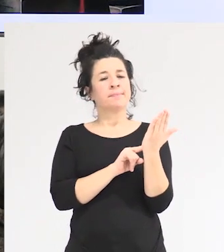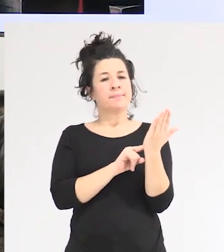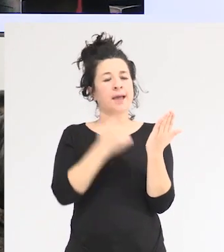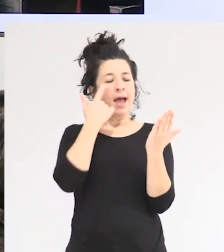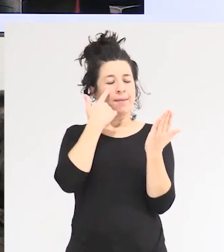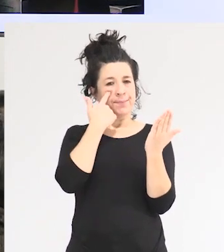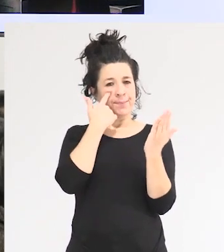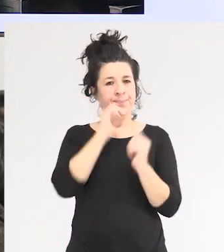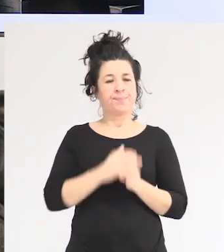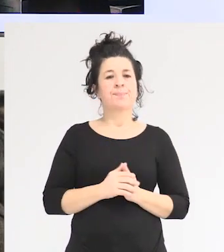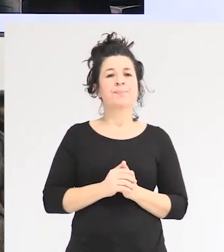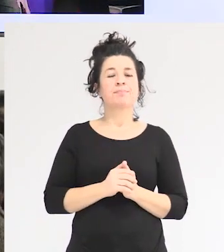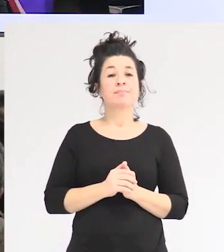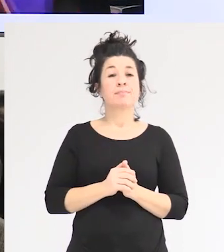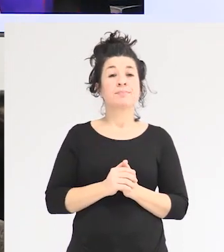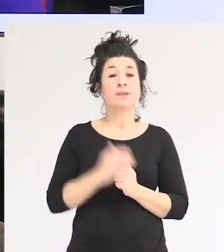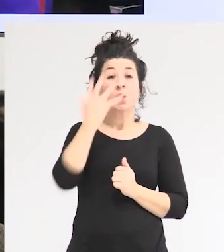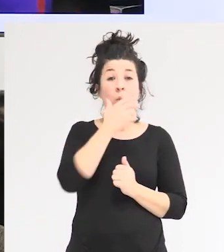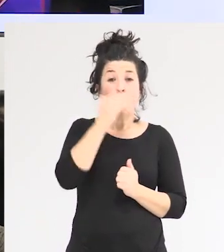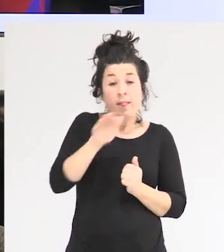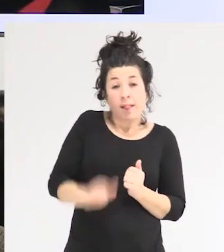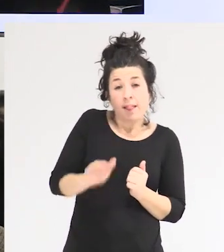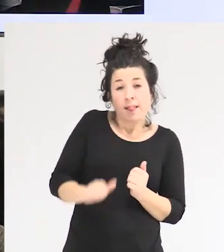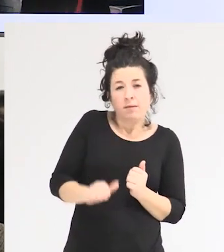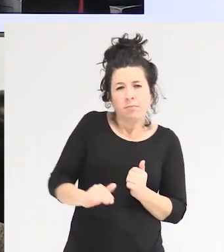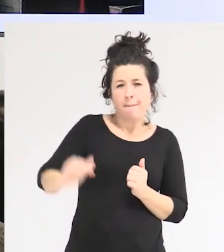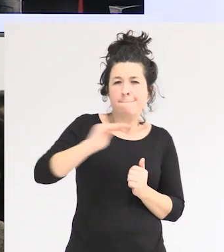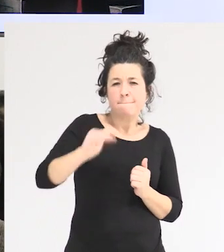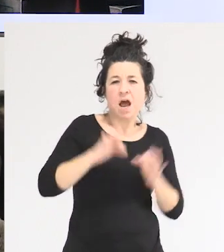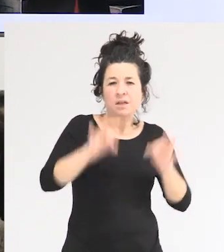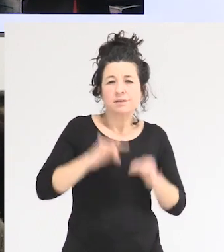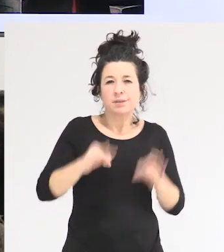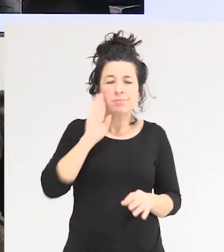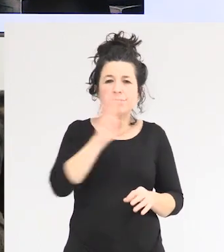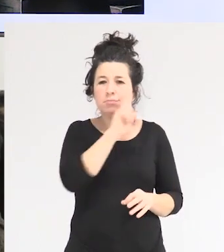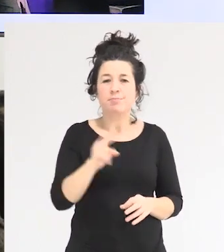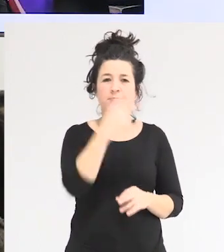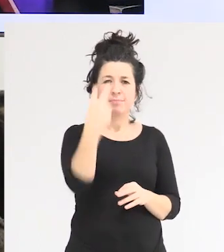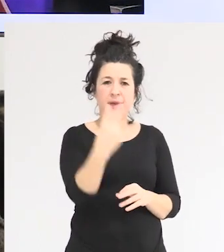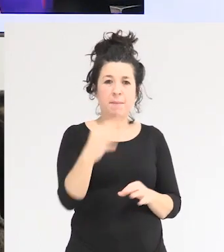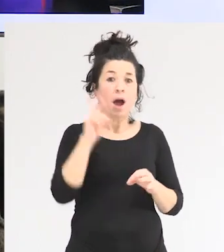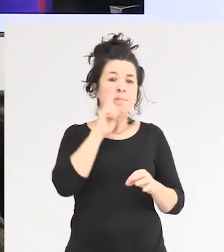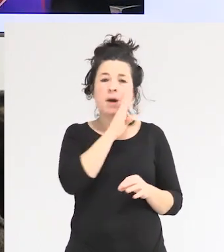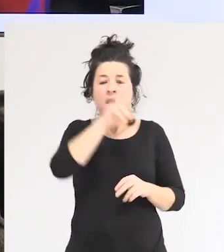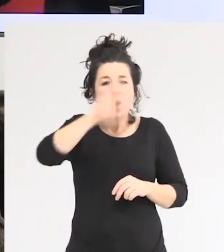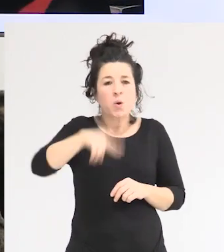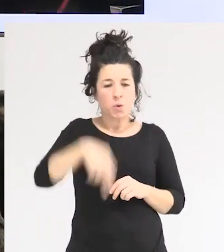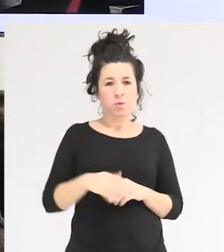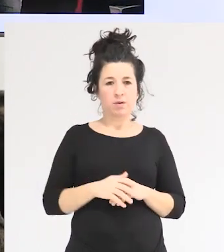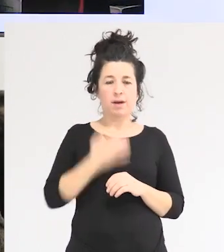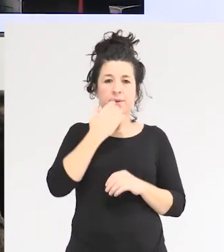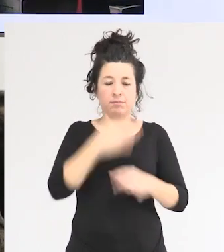Hala dio, txikitako ipuinetan gaiztoa beti da ama ordea. Inoiz ez da ama. Ama ordea da